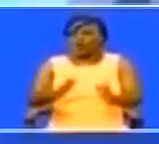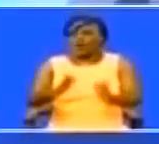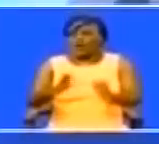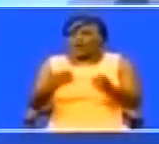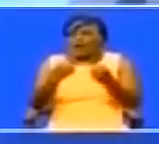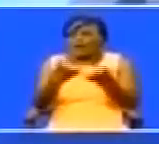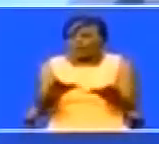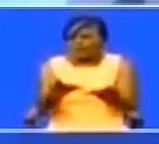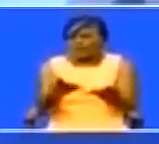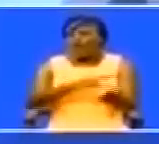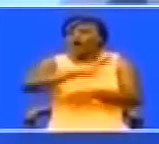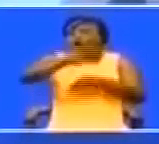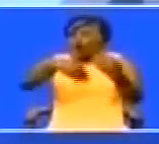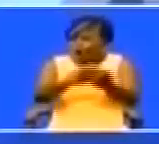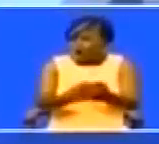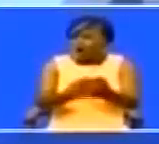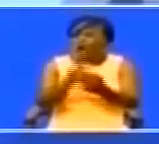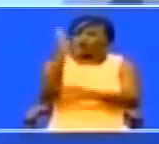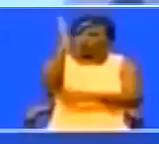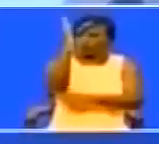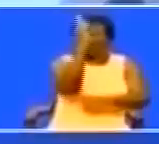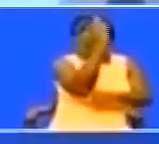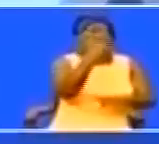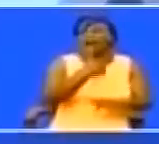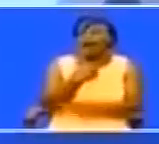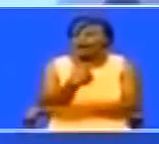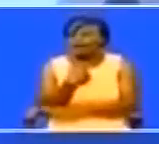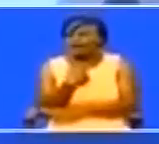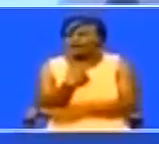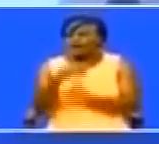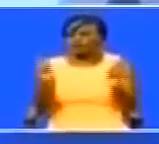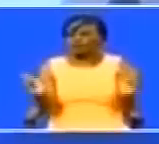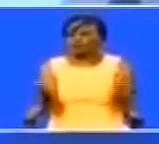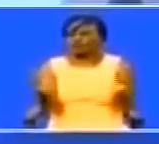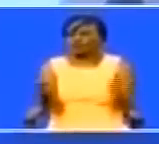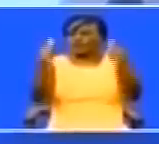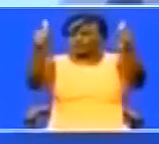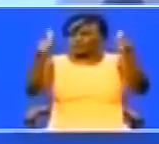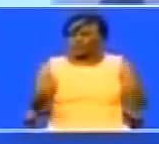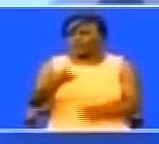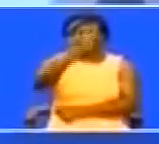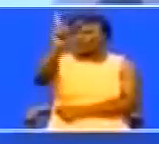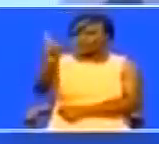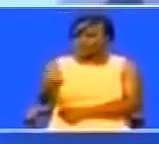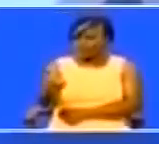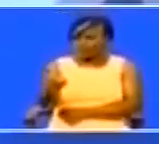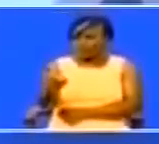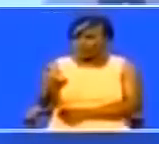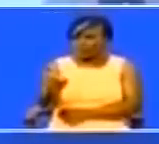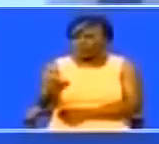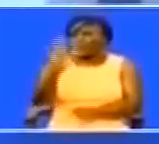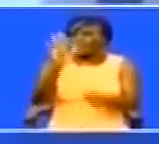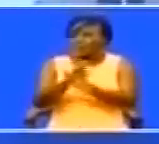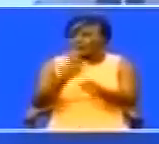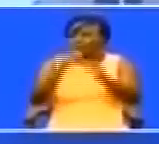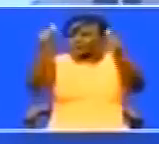takriban vigingi vyote utapata mabango ya waganga. Je, wingi wa mabango